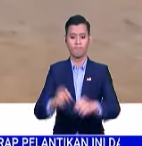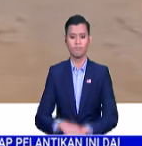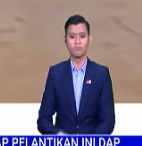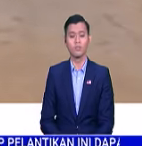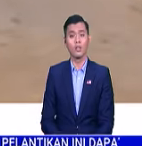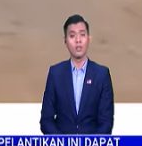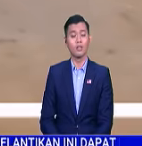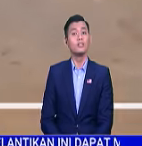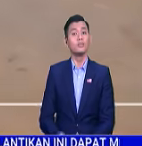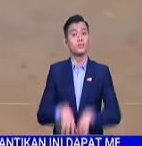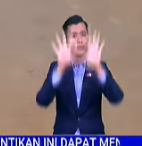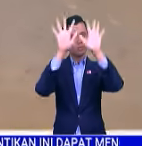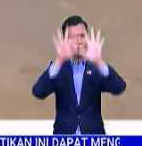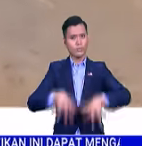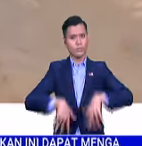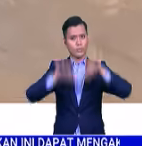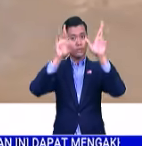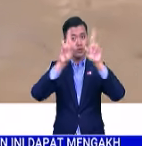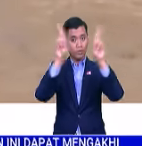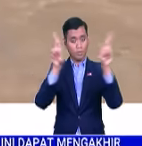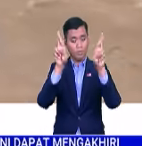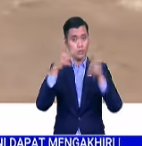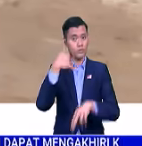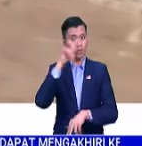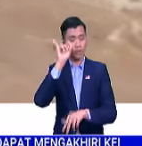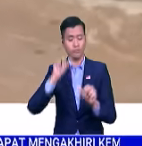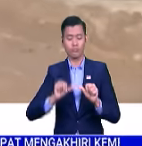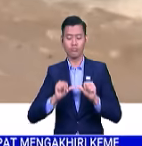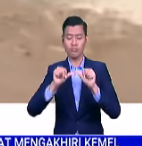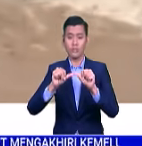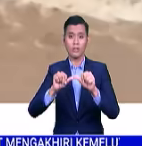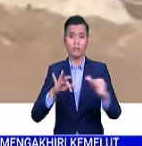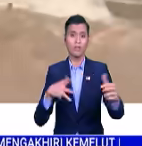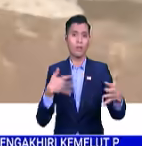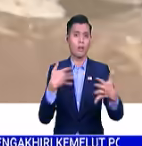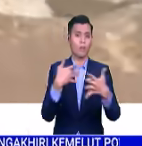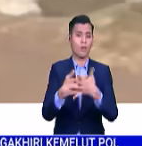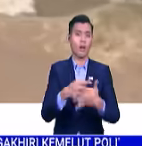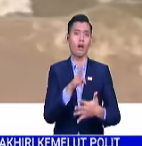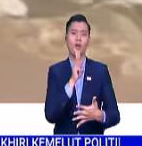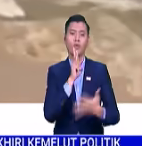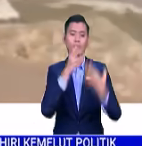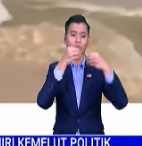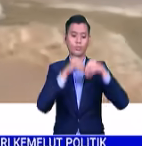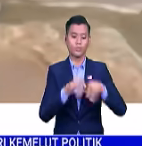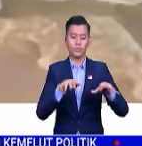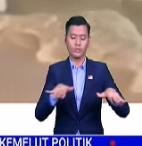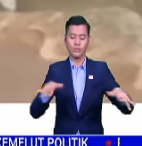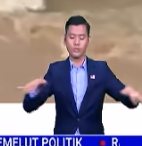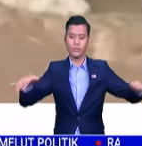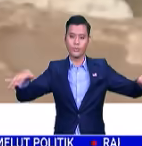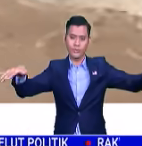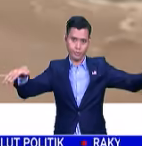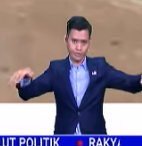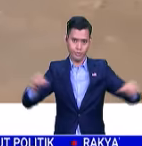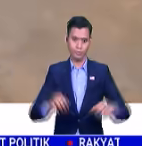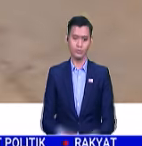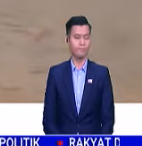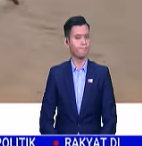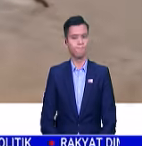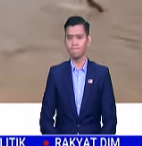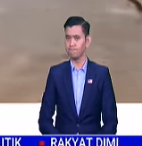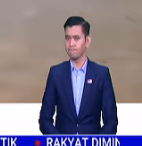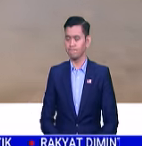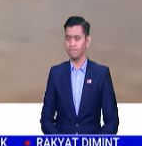Misalnya hujan lebat yang Rabu, kemudian semalam berterusan sehingga air di kolam Bukit Merah pun telah melimpah